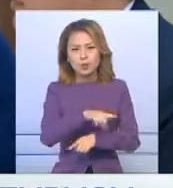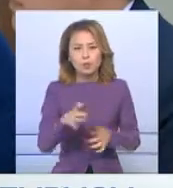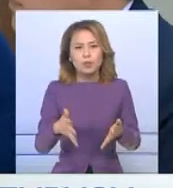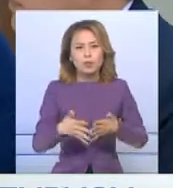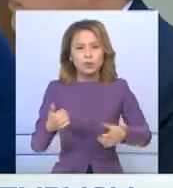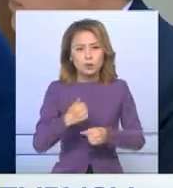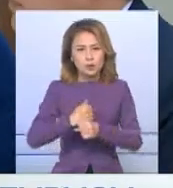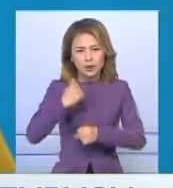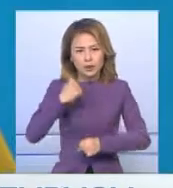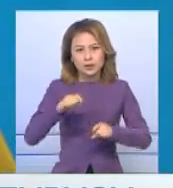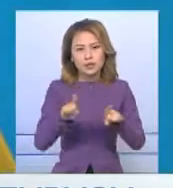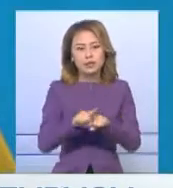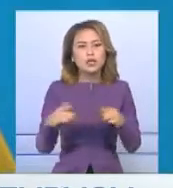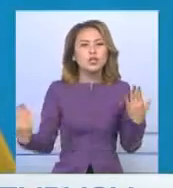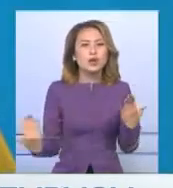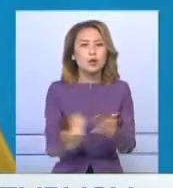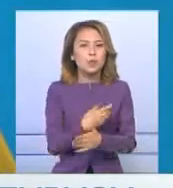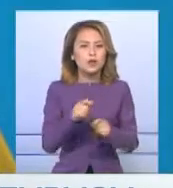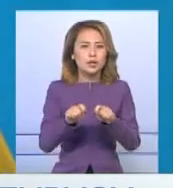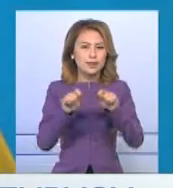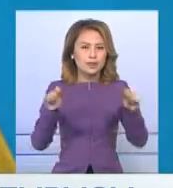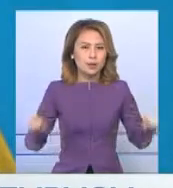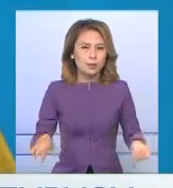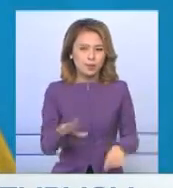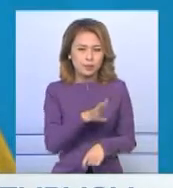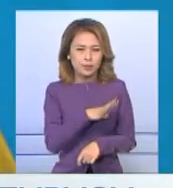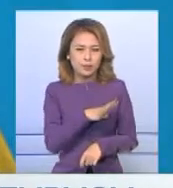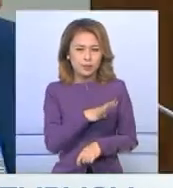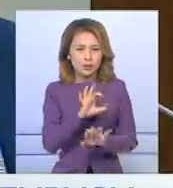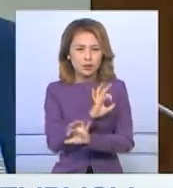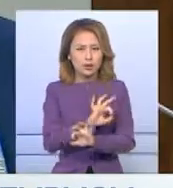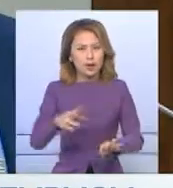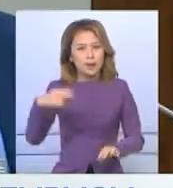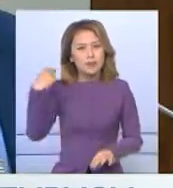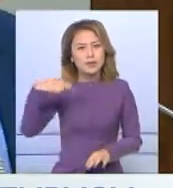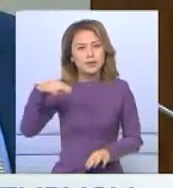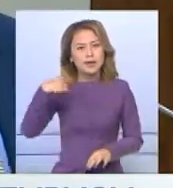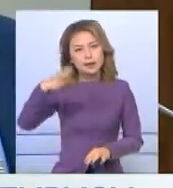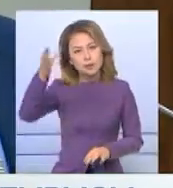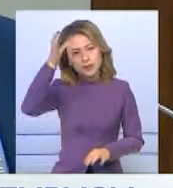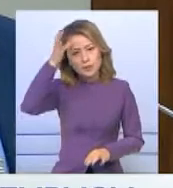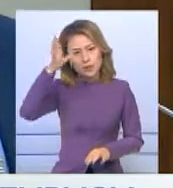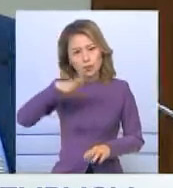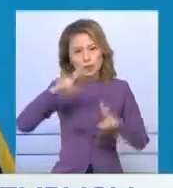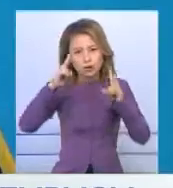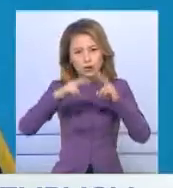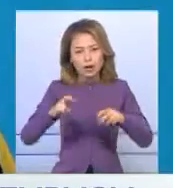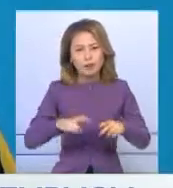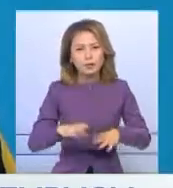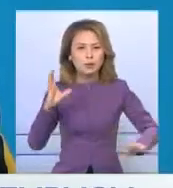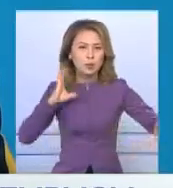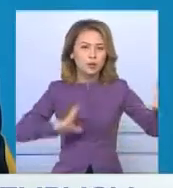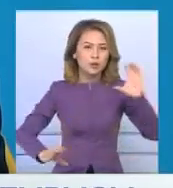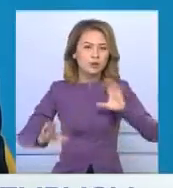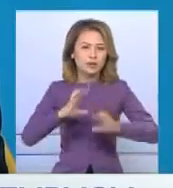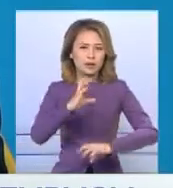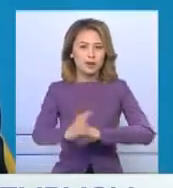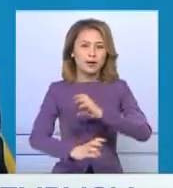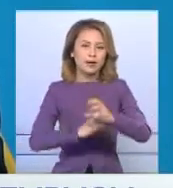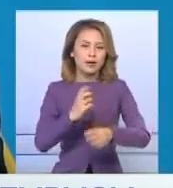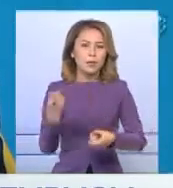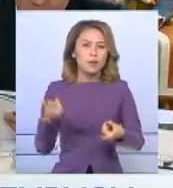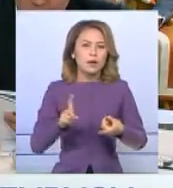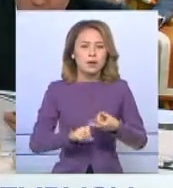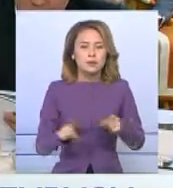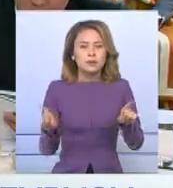көбейтіп, қамқоршылық кеңесінің жаңа құрамын жасақтау жайы да сөз болды. Президент ғылыми зерттеу үдерісін дамытып,